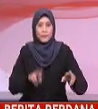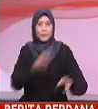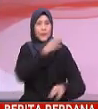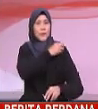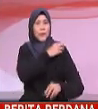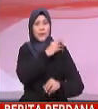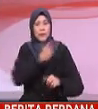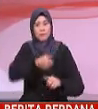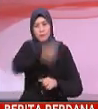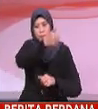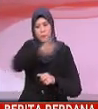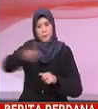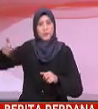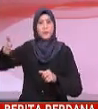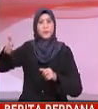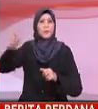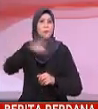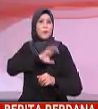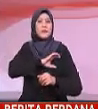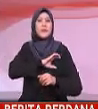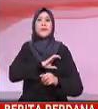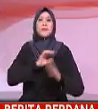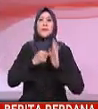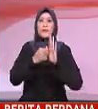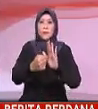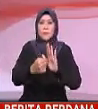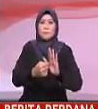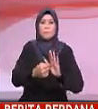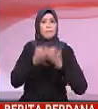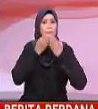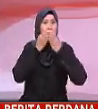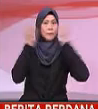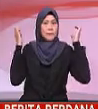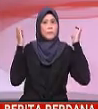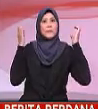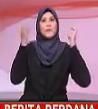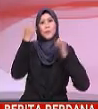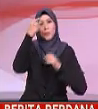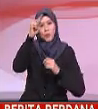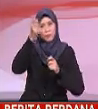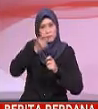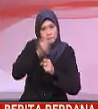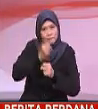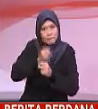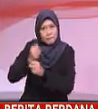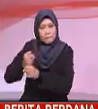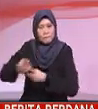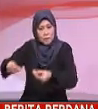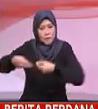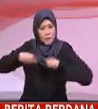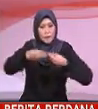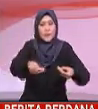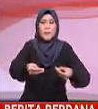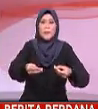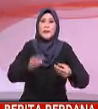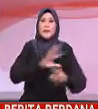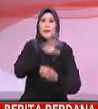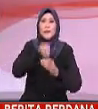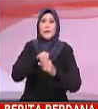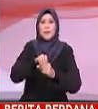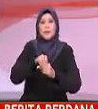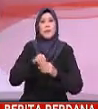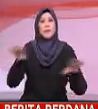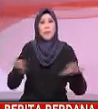dan anggota PDRM membuktikan kewibawaan dan kecekapan mereka dalam setiap tugasan yang diberi, ini termasuk